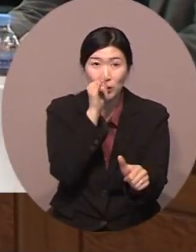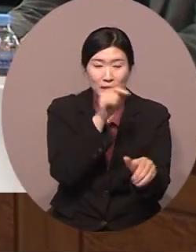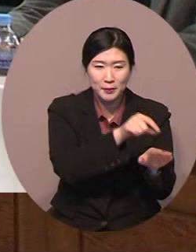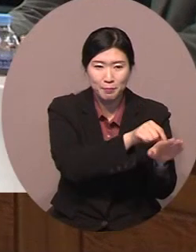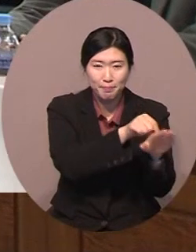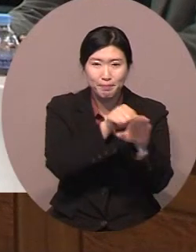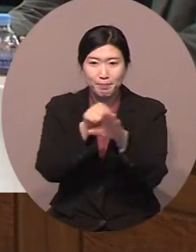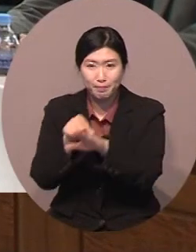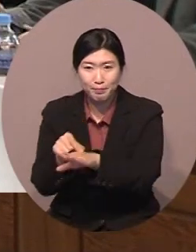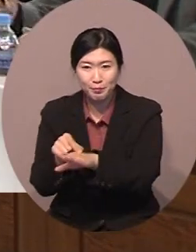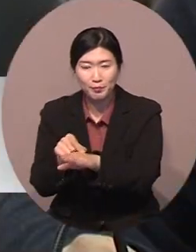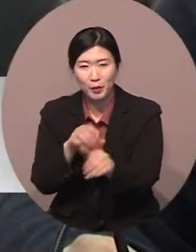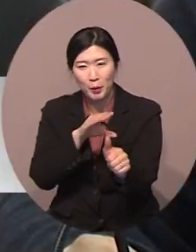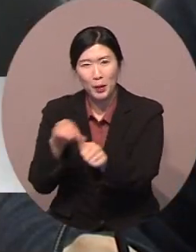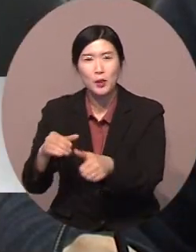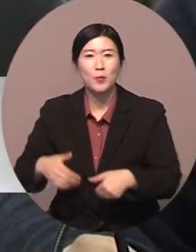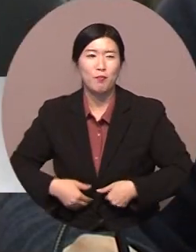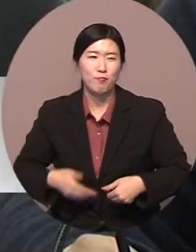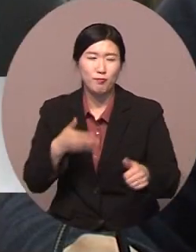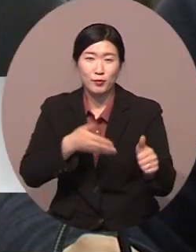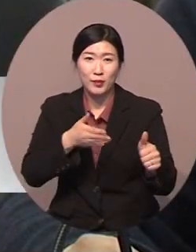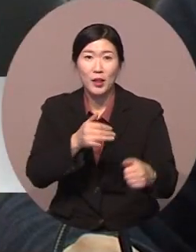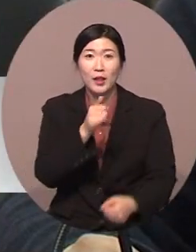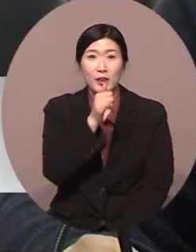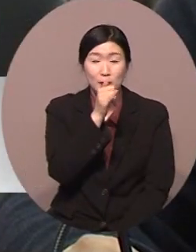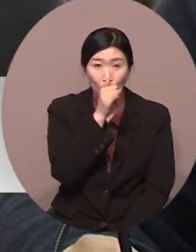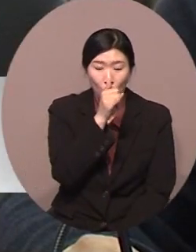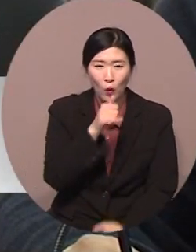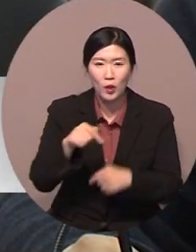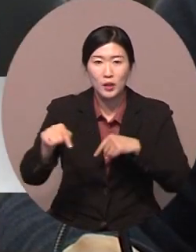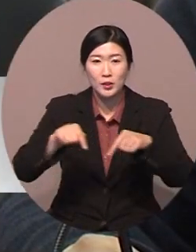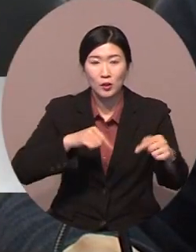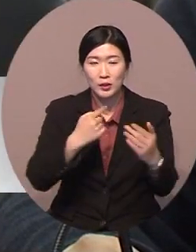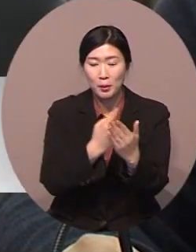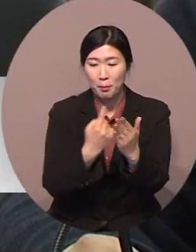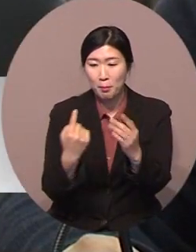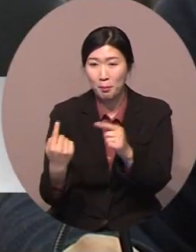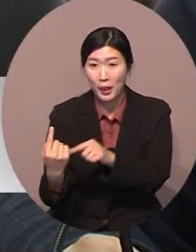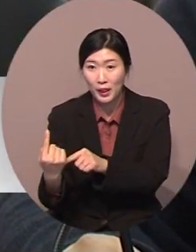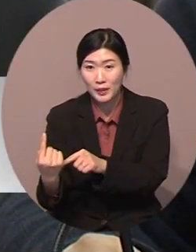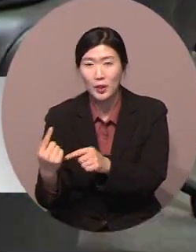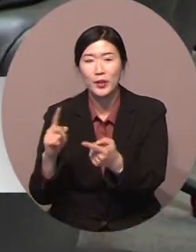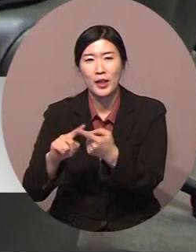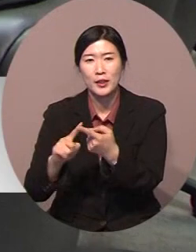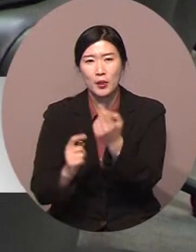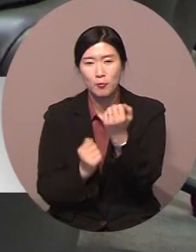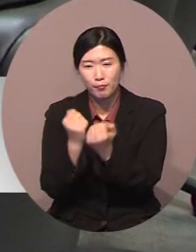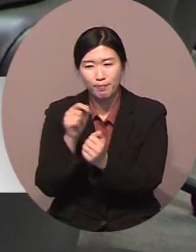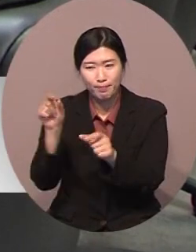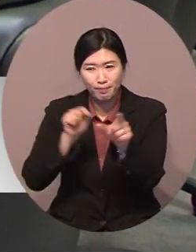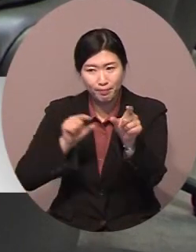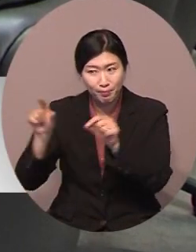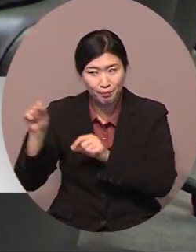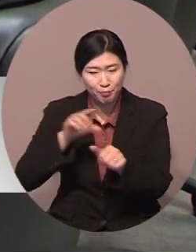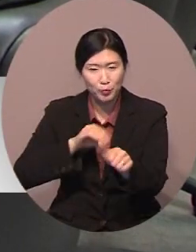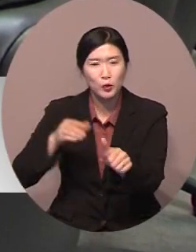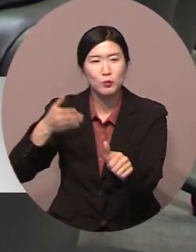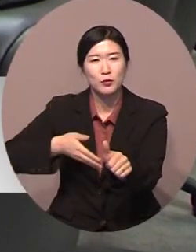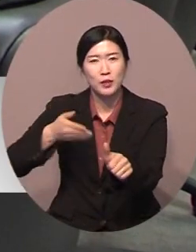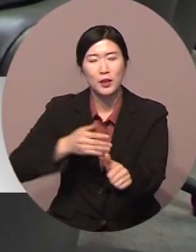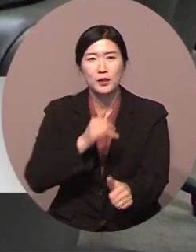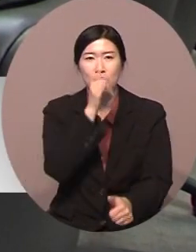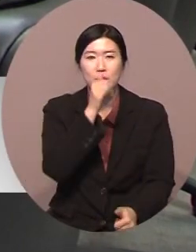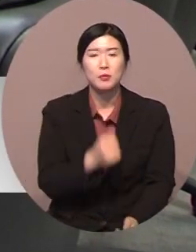총선에서도 이어지길 바랐고 또 정치 이슈에 자체 소외될 수 있는 미담 등도 많이 발굴 보도해 달라고